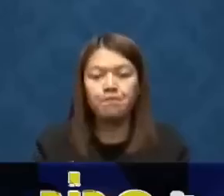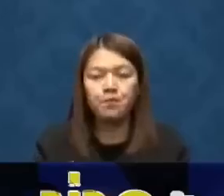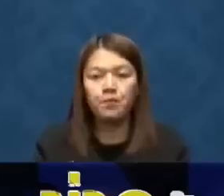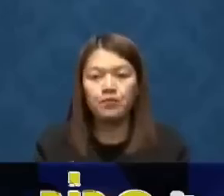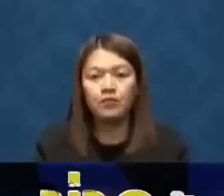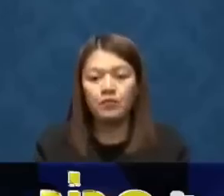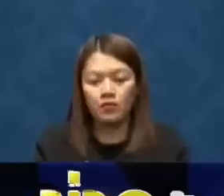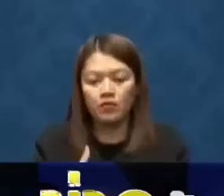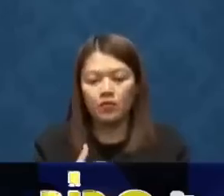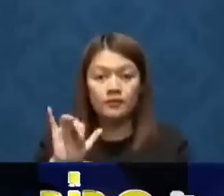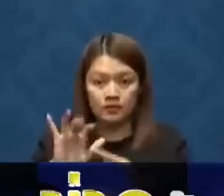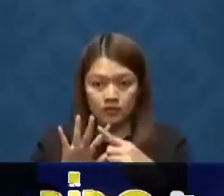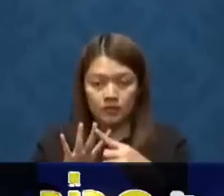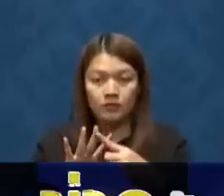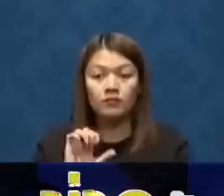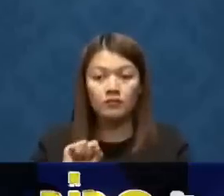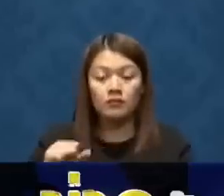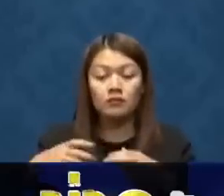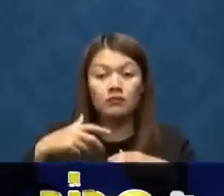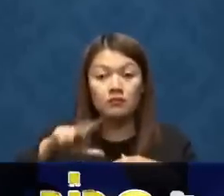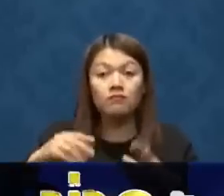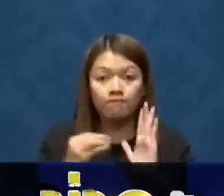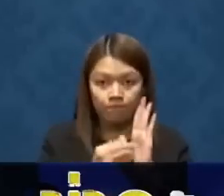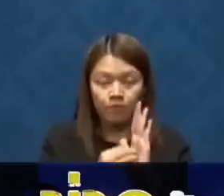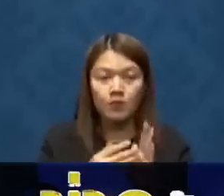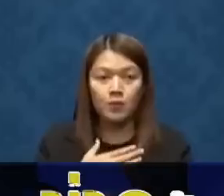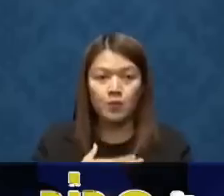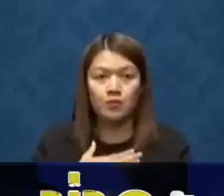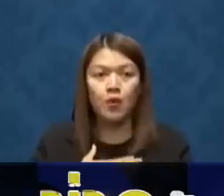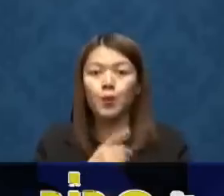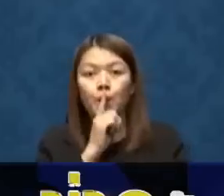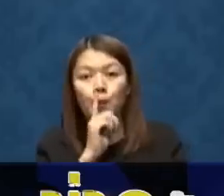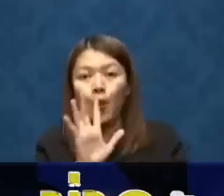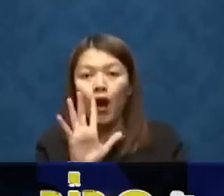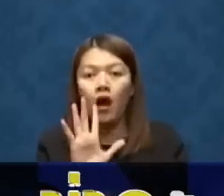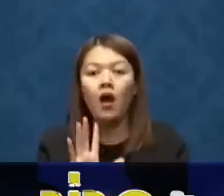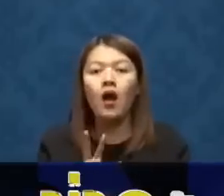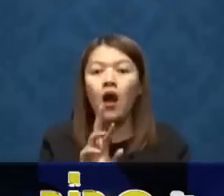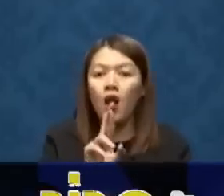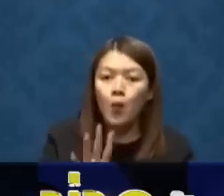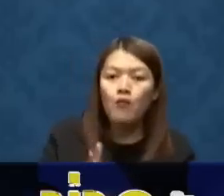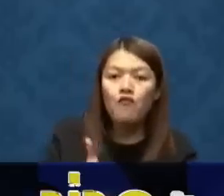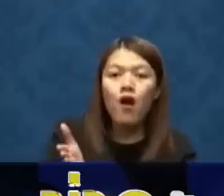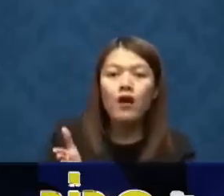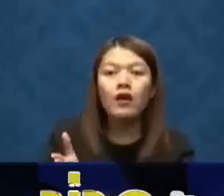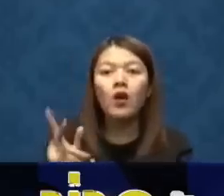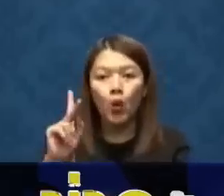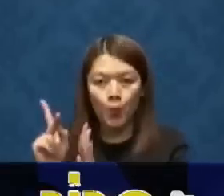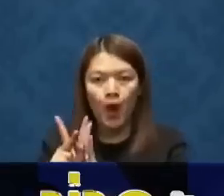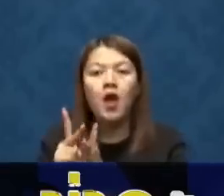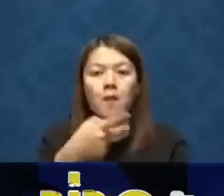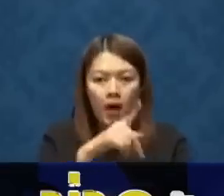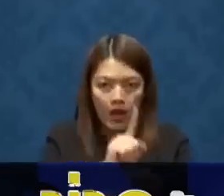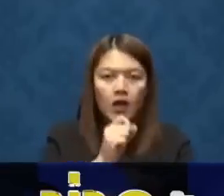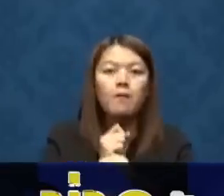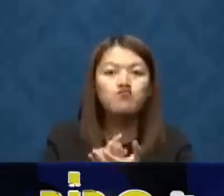อะไรในเรื่องของระบบฝ่ายนิติบัญญัตินะแต่ถ้าไม่พูดเนี่ยประเทศชาติจะล่มจมและเสียหายโดยเฉพาะผบ.ตร.ฝากให้ติดตาม